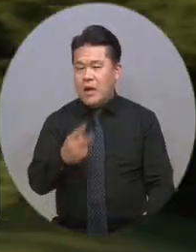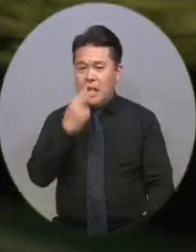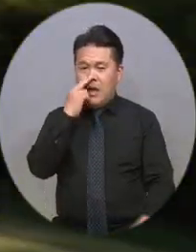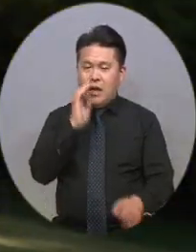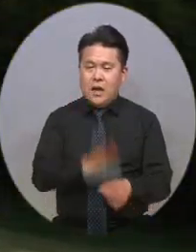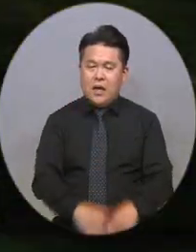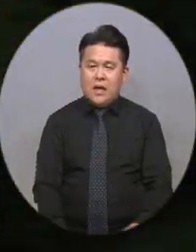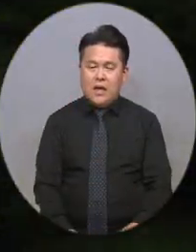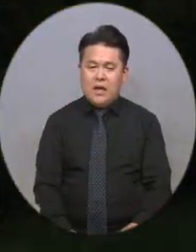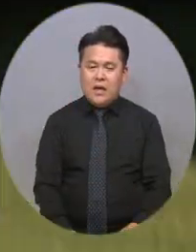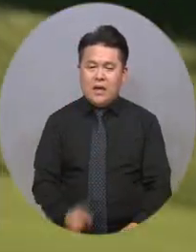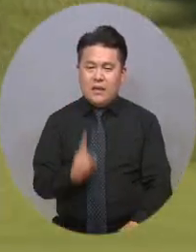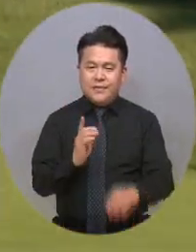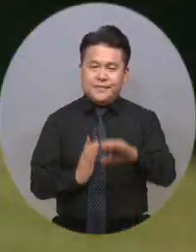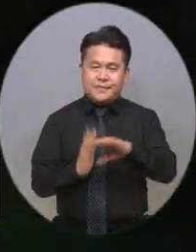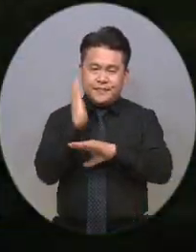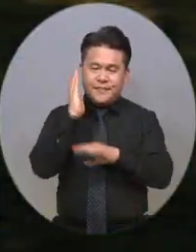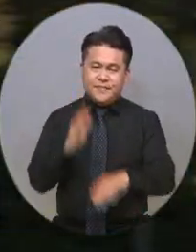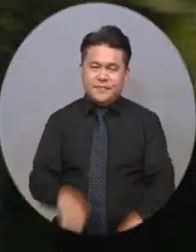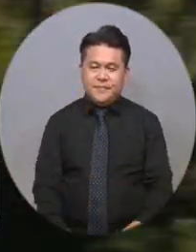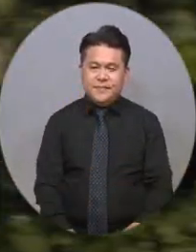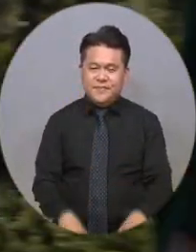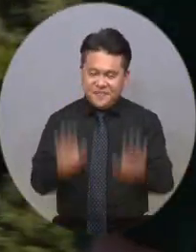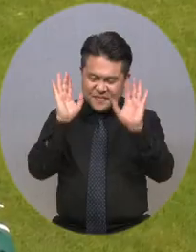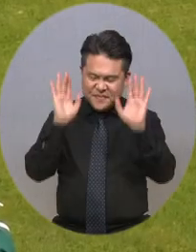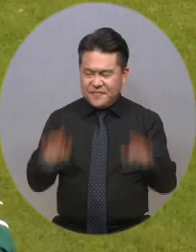집업 하겠습니다. 좀 대충 치시는 것 같은데?